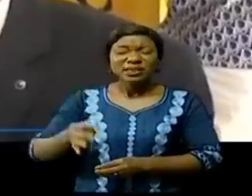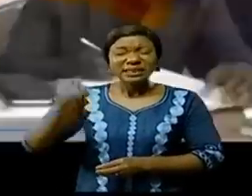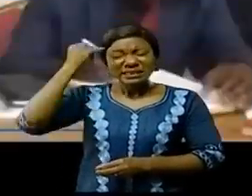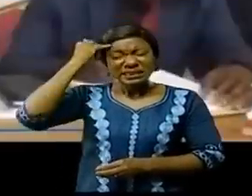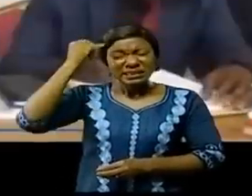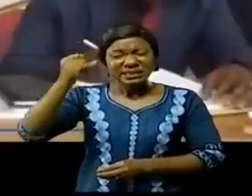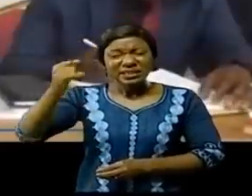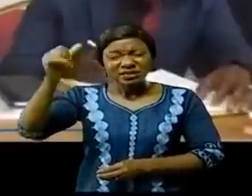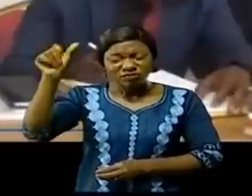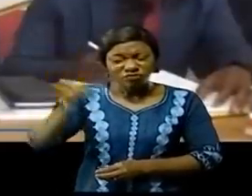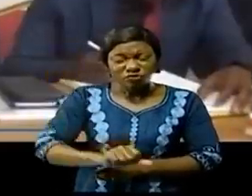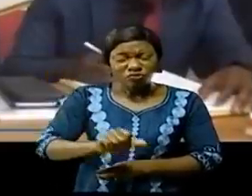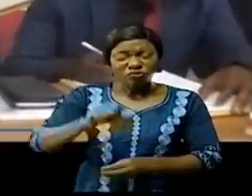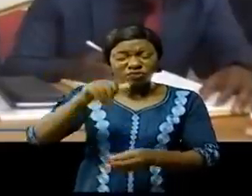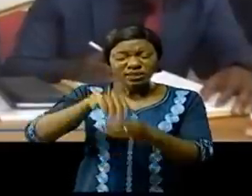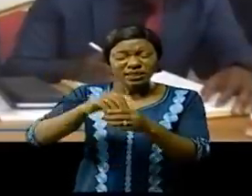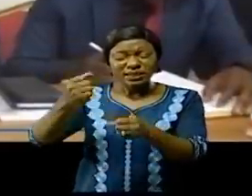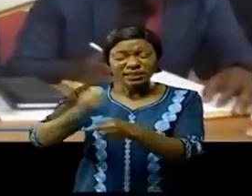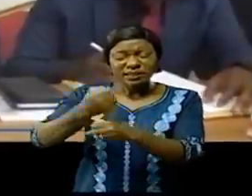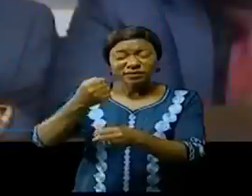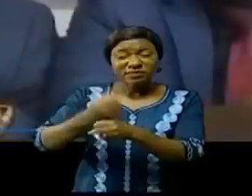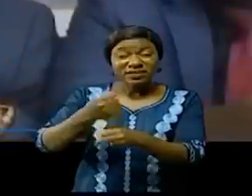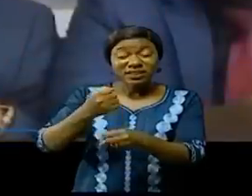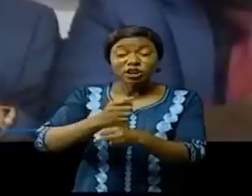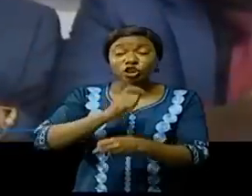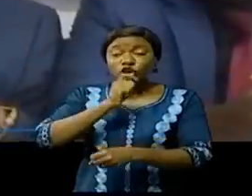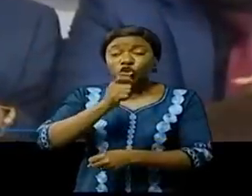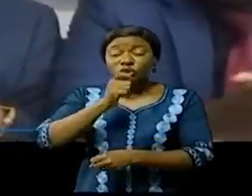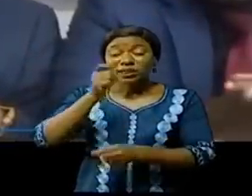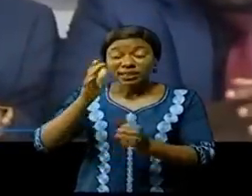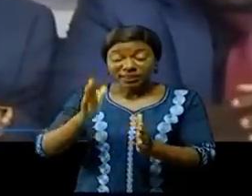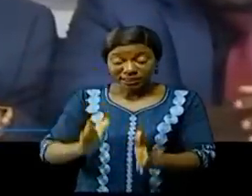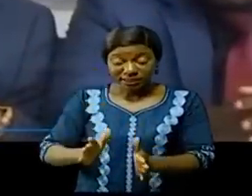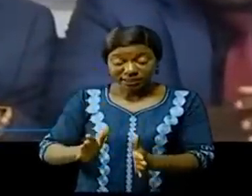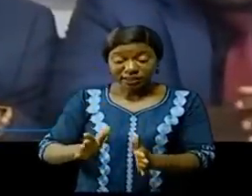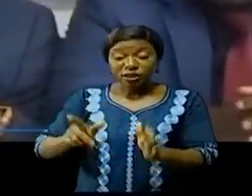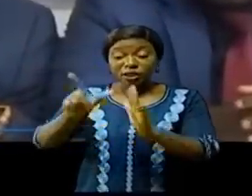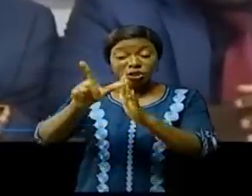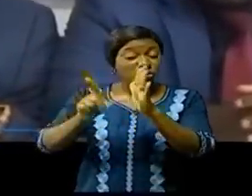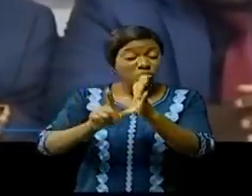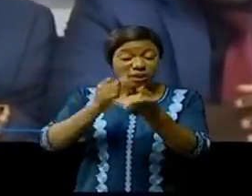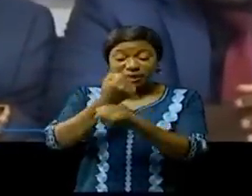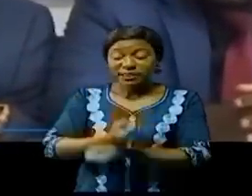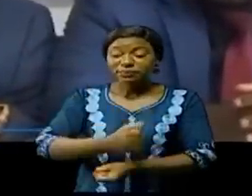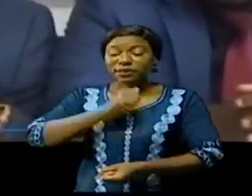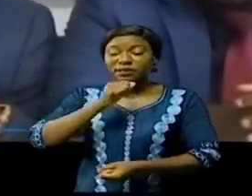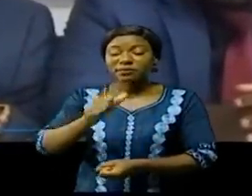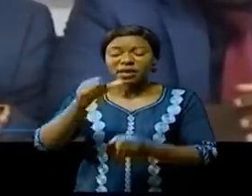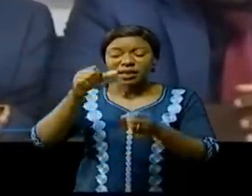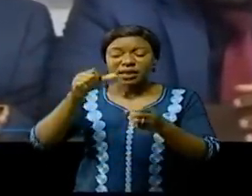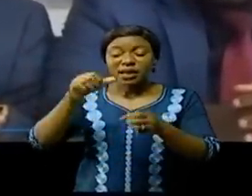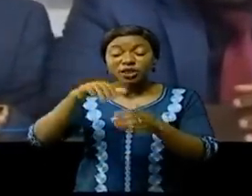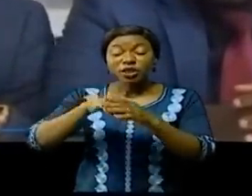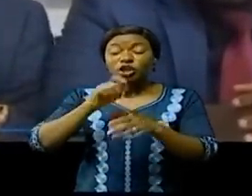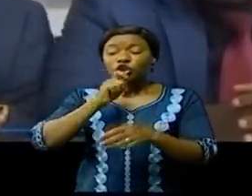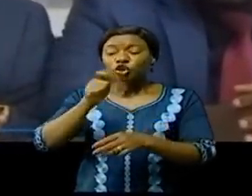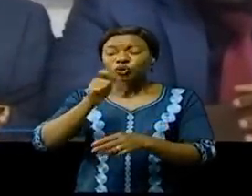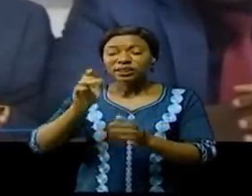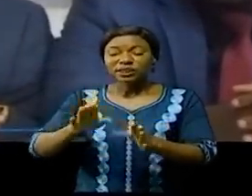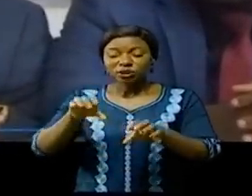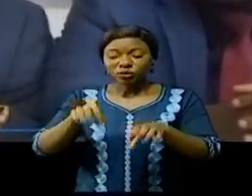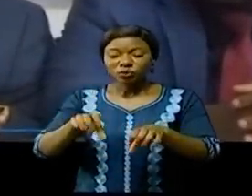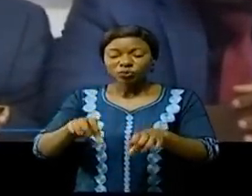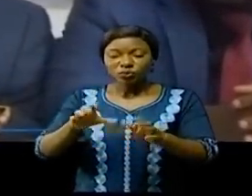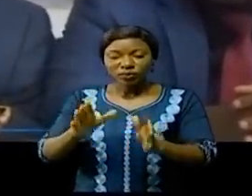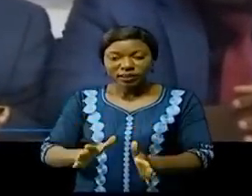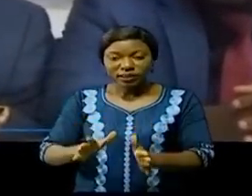intentionnelle du code d'éthique et de déontologie du journaliste congolais qui oblige à